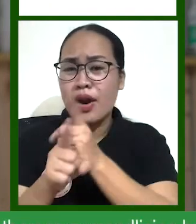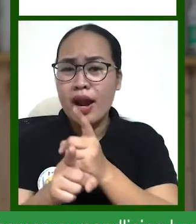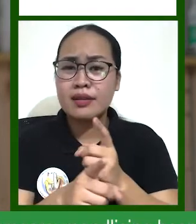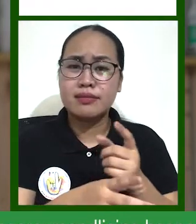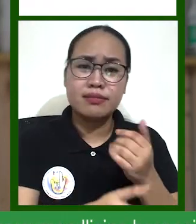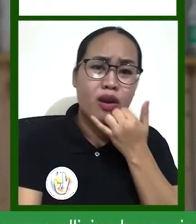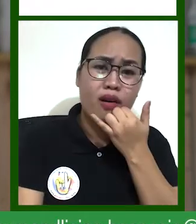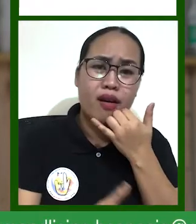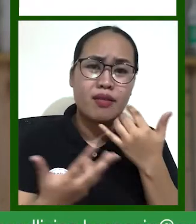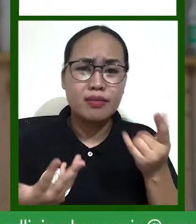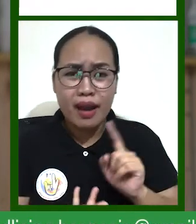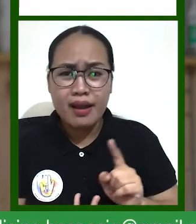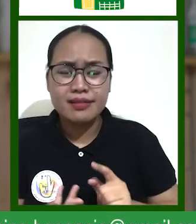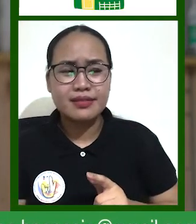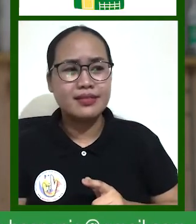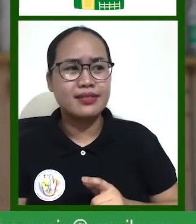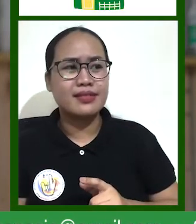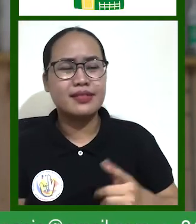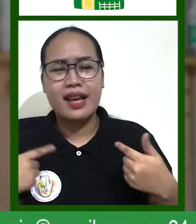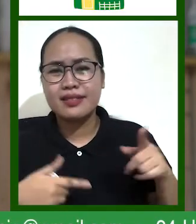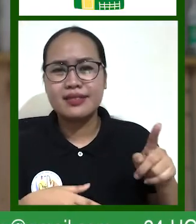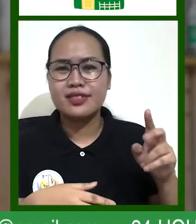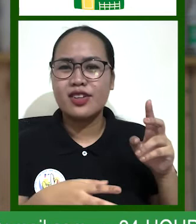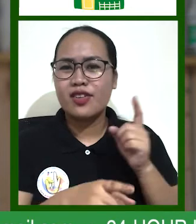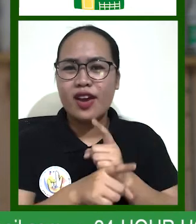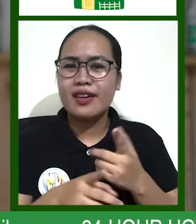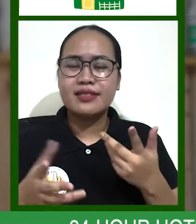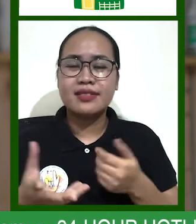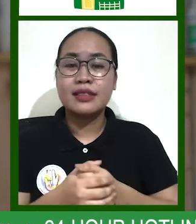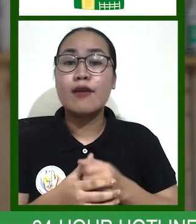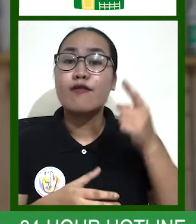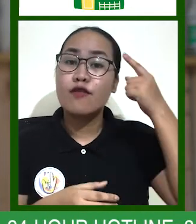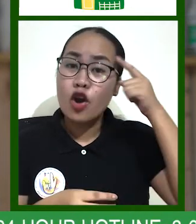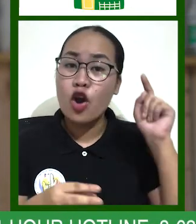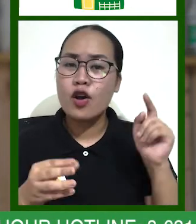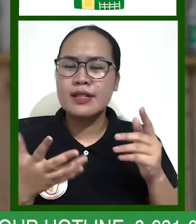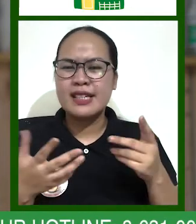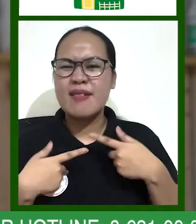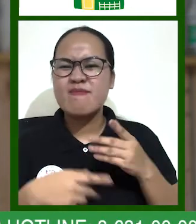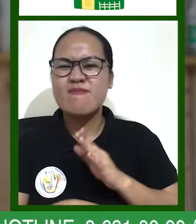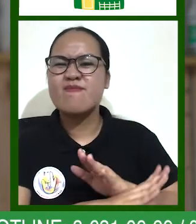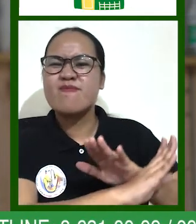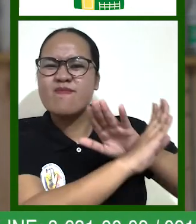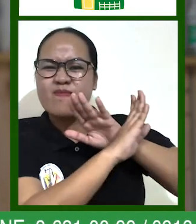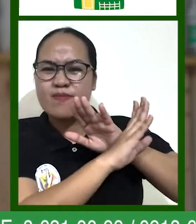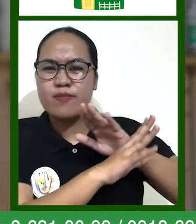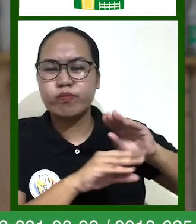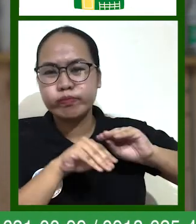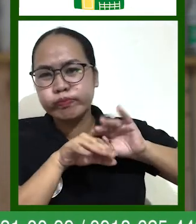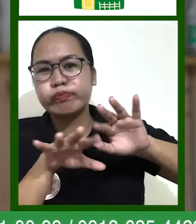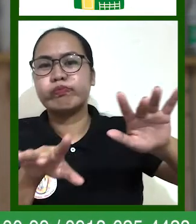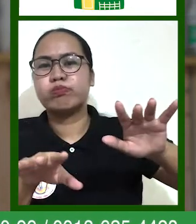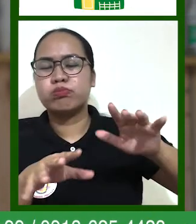right. Ay, ito pala right ko. Doon tayo sa right, 'di ba? Para nang sa ganun, no, maiwasan naman po natin ang pagkalat ng COVID-19,